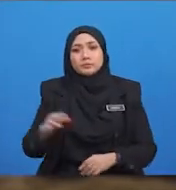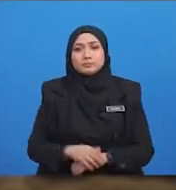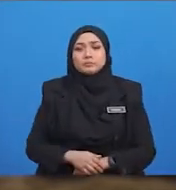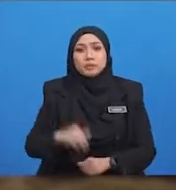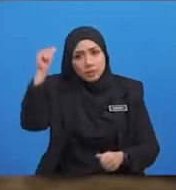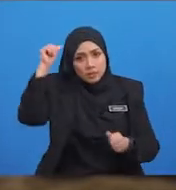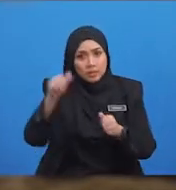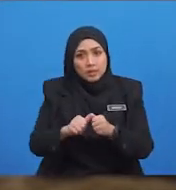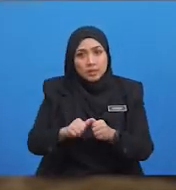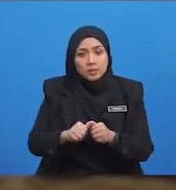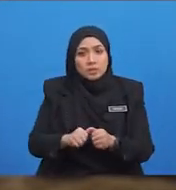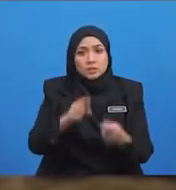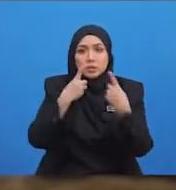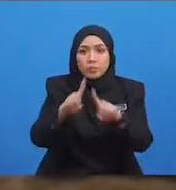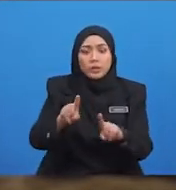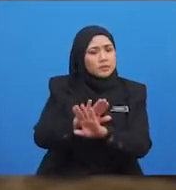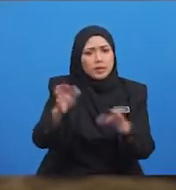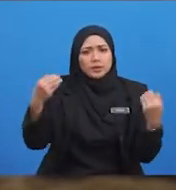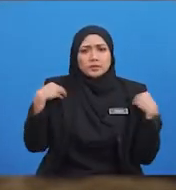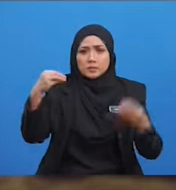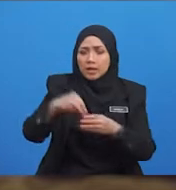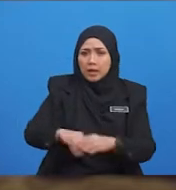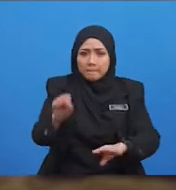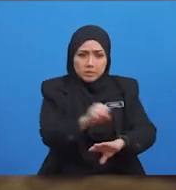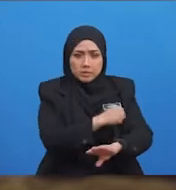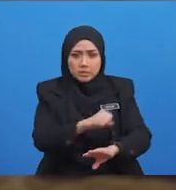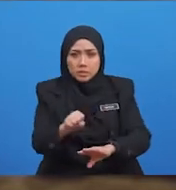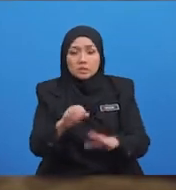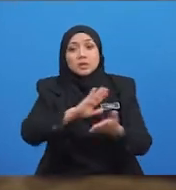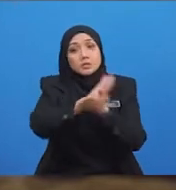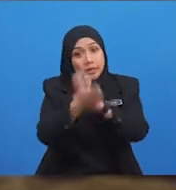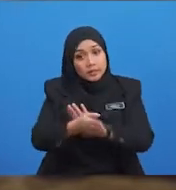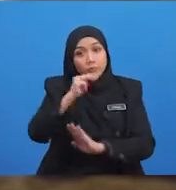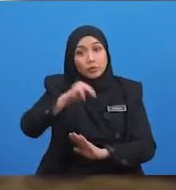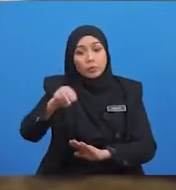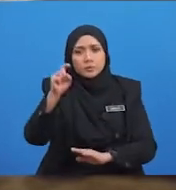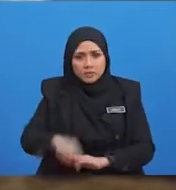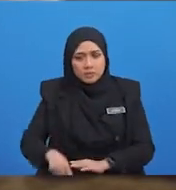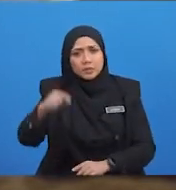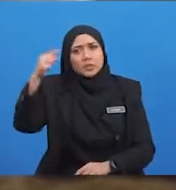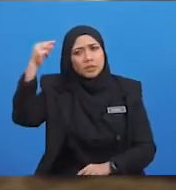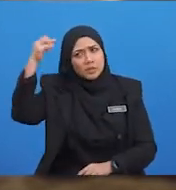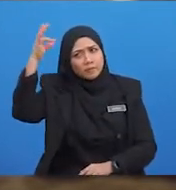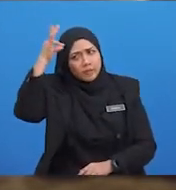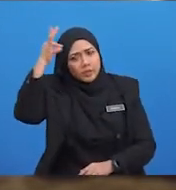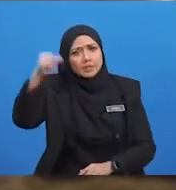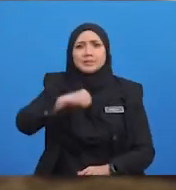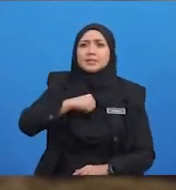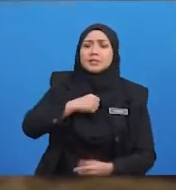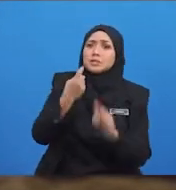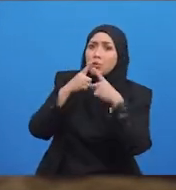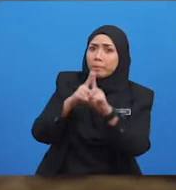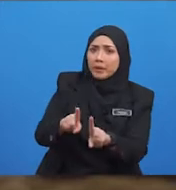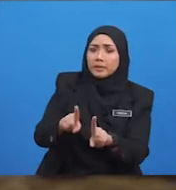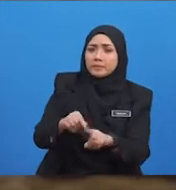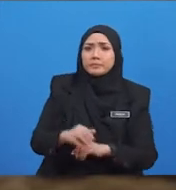Ingat, jawapannya tidak ada di dalam sajak. Jadi kita perlu memikirkan jawapannya. Jawapan yang